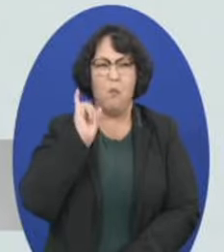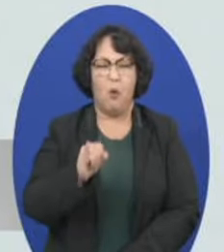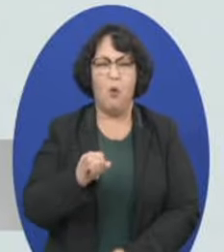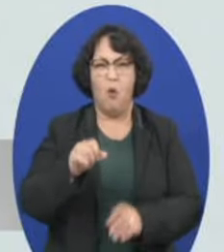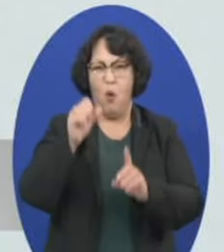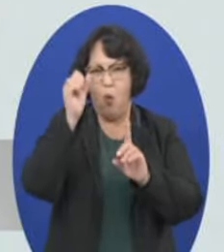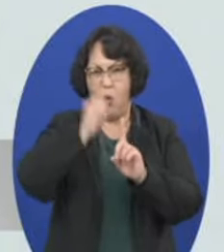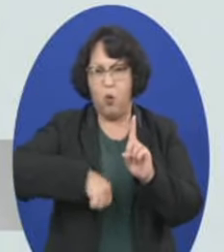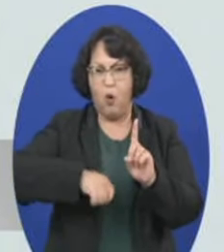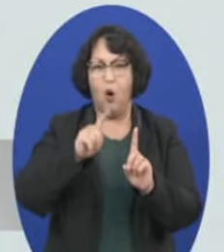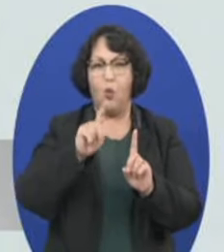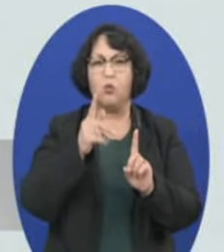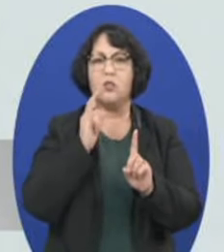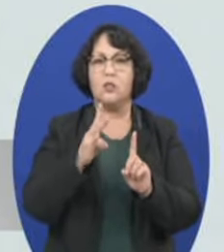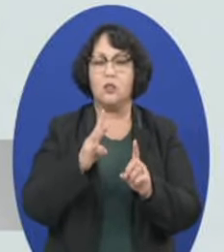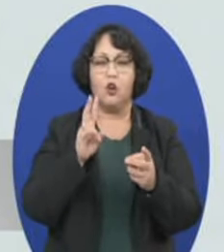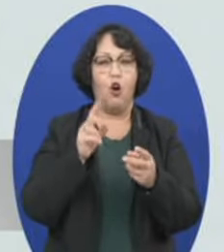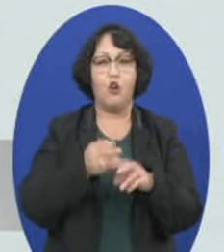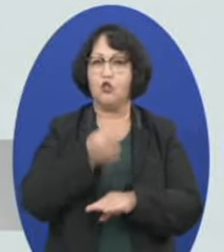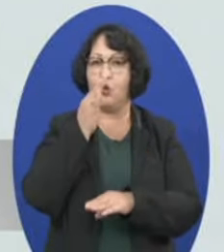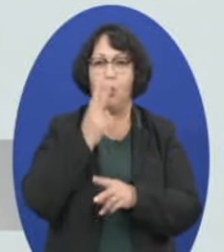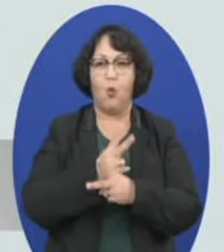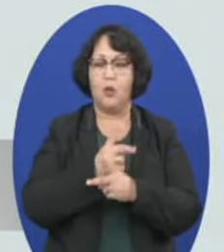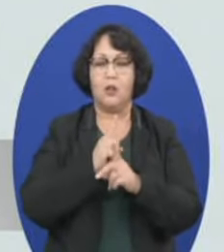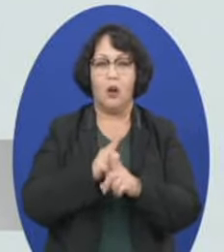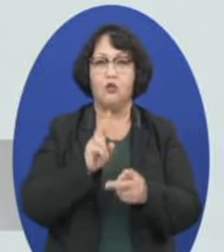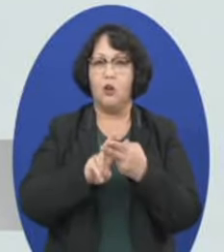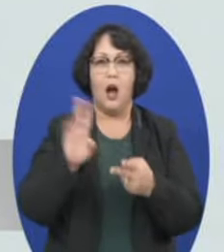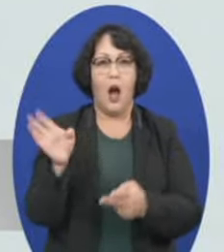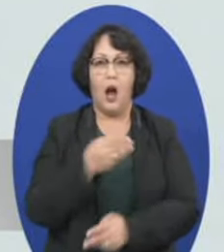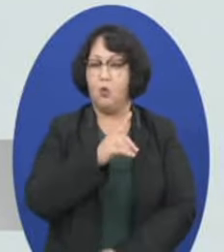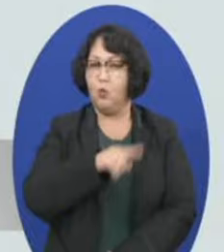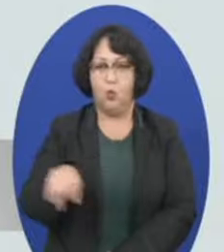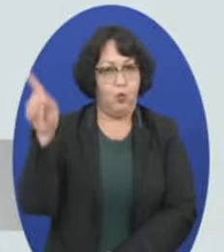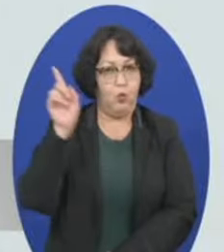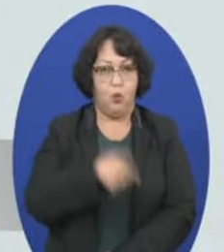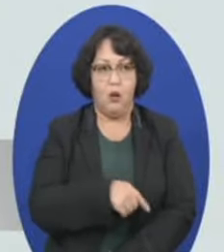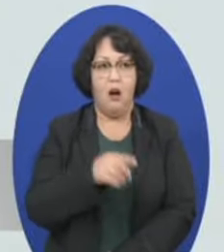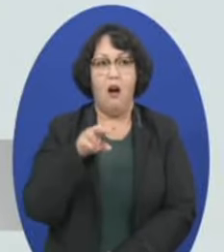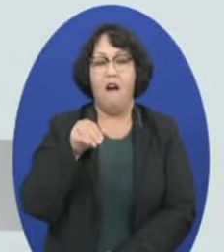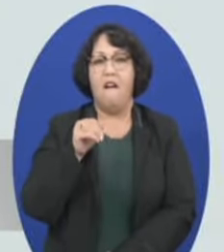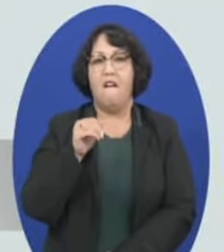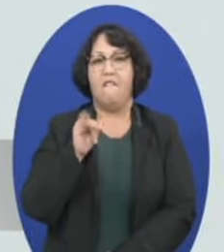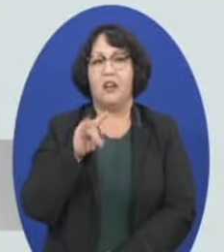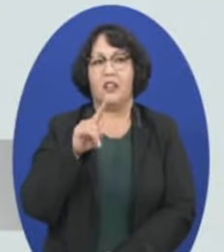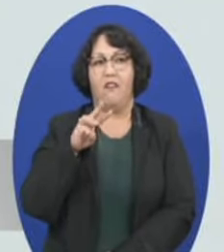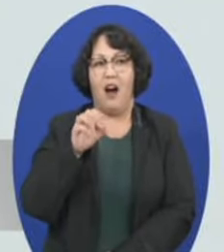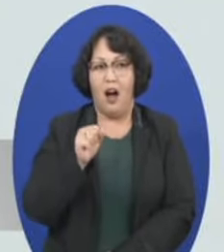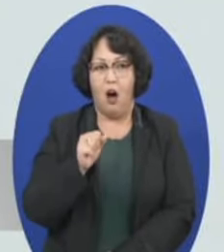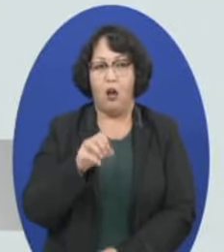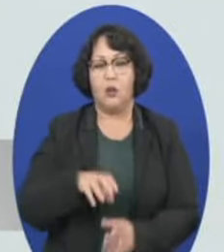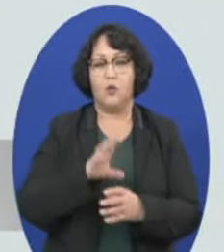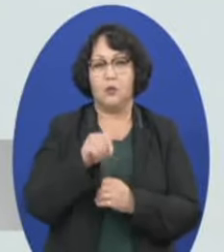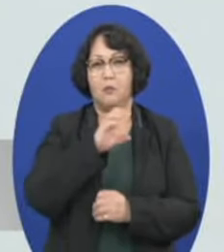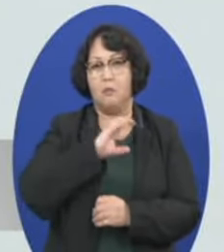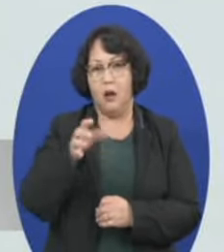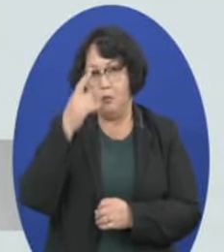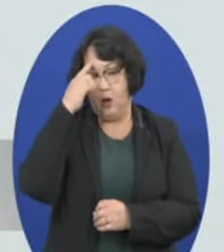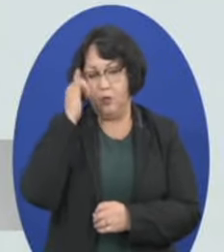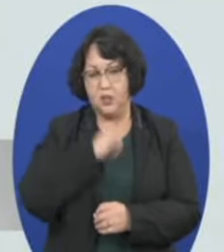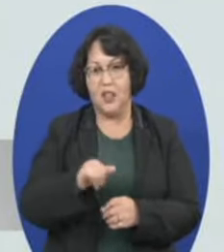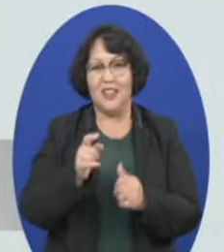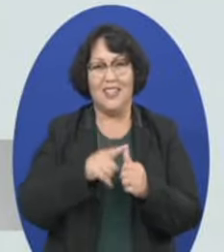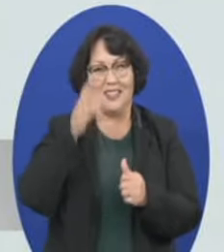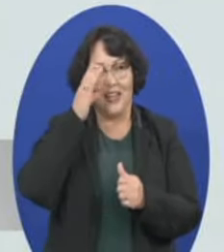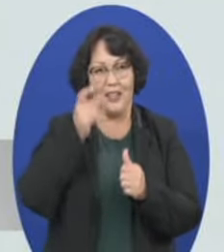гэмтрийг өршөөхөө гэж одоо шийдсэн байгаа. За гуравдугаарт нь фактор гэж одоо олон улсын байгууллаас Монгол улсыг одоо саарал жагсаалт оруулсантай